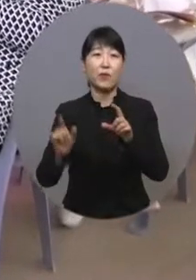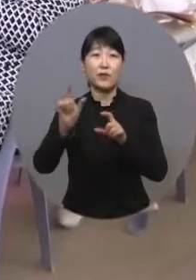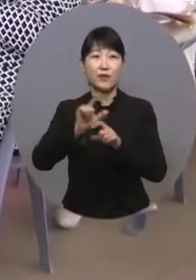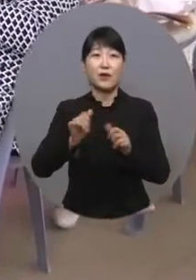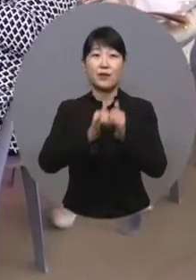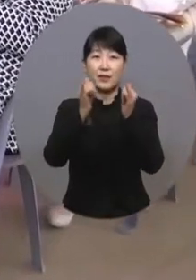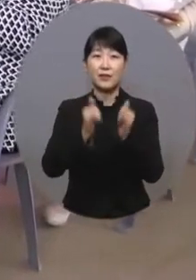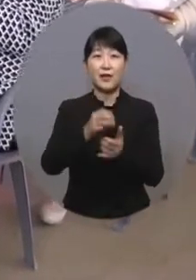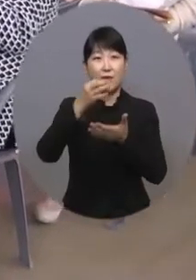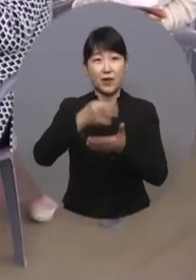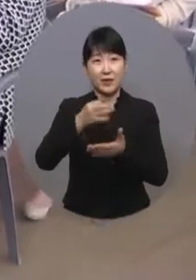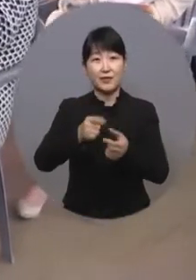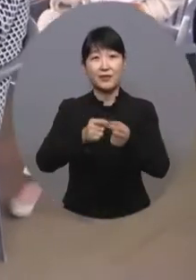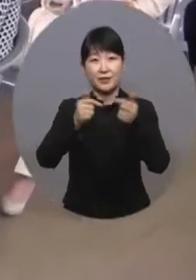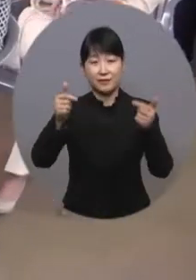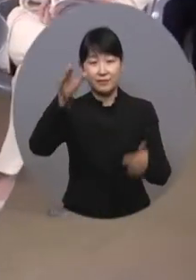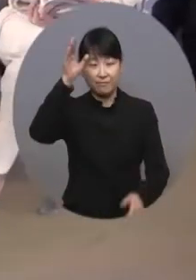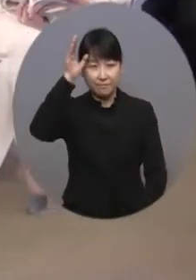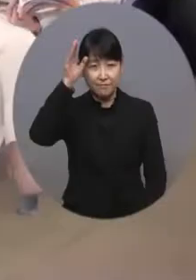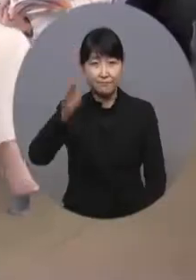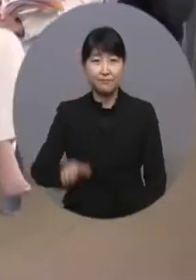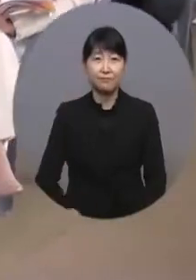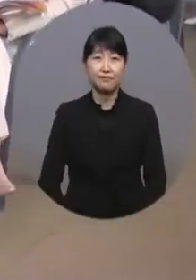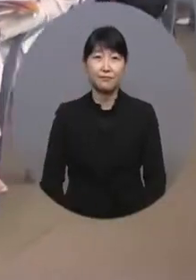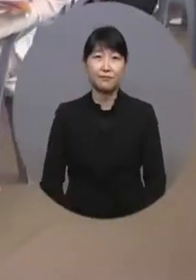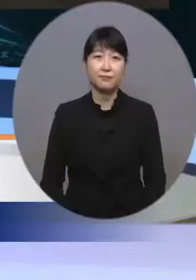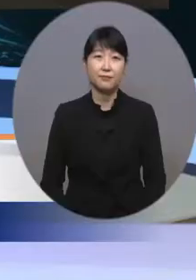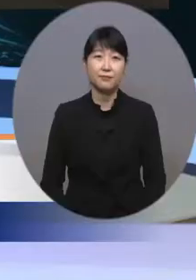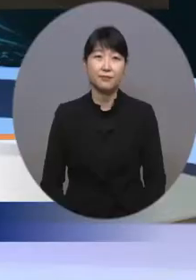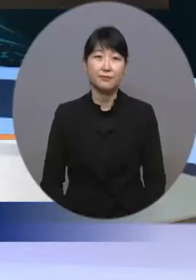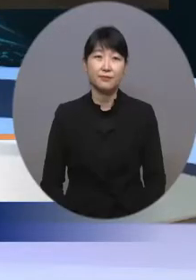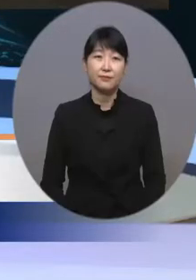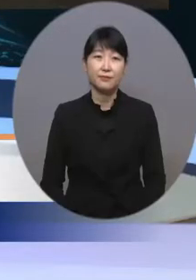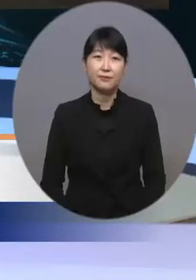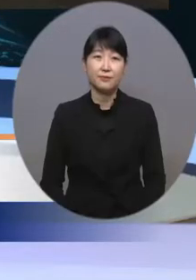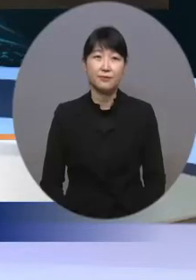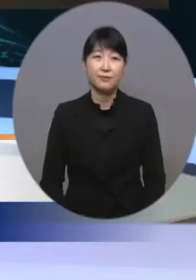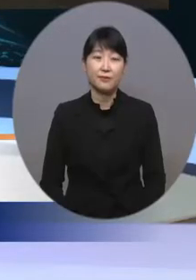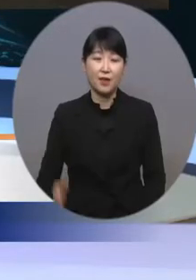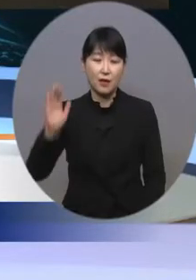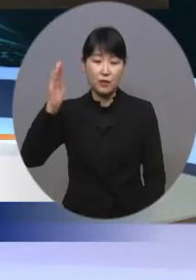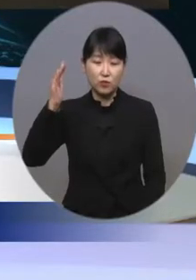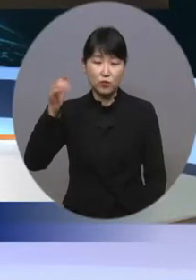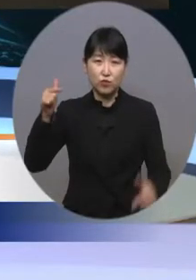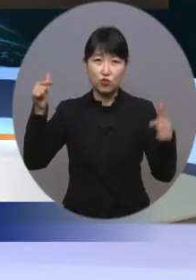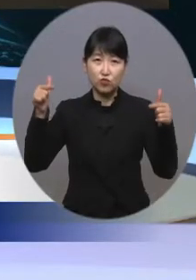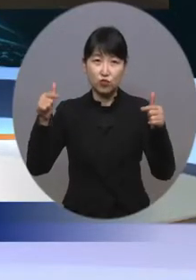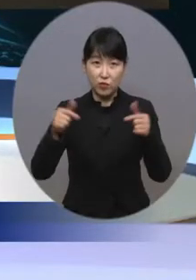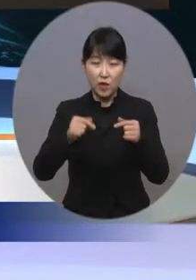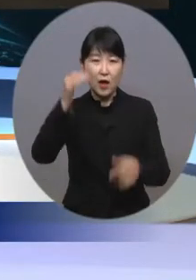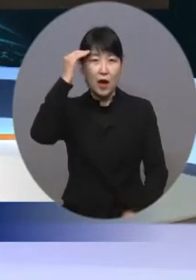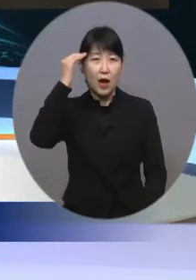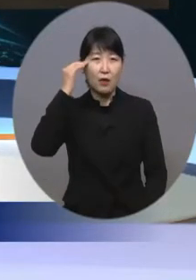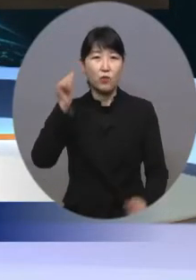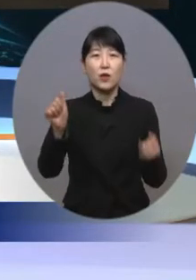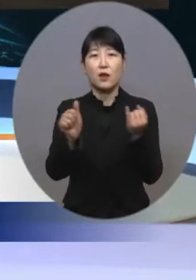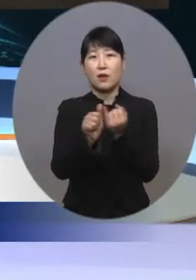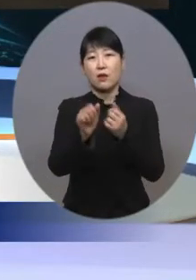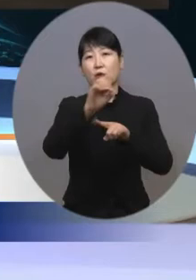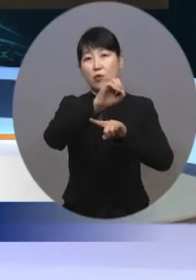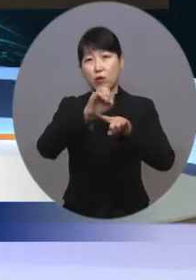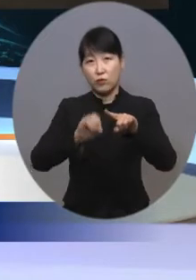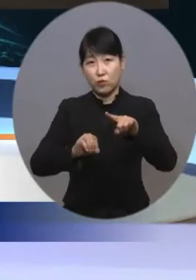높여가길 기원합니다. 복지TV 경기방송 정우선입니다. 최근 감소하고 있는 우리나라 혼인율은 사회적으로